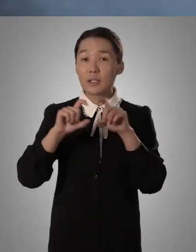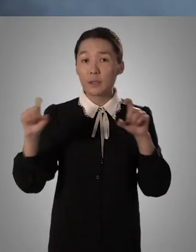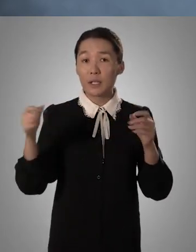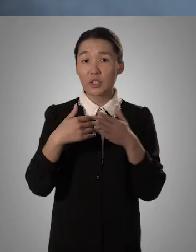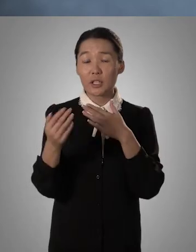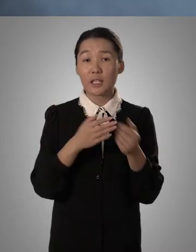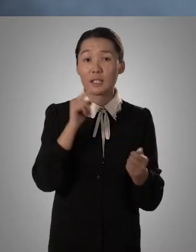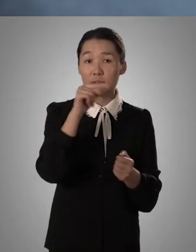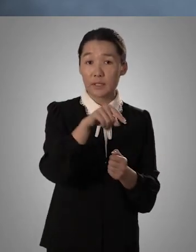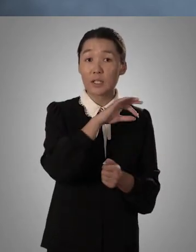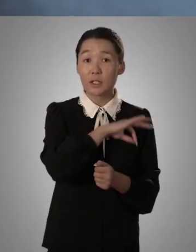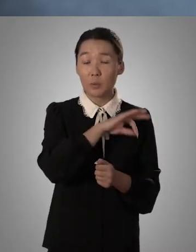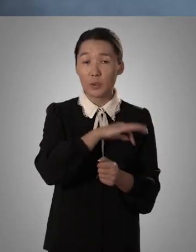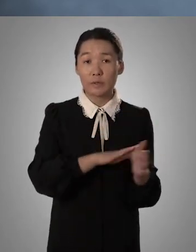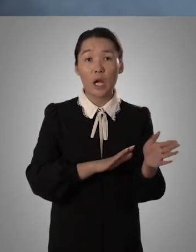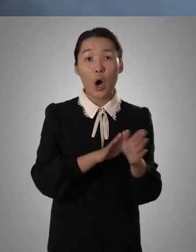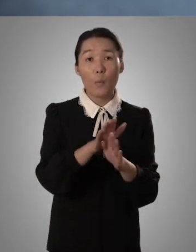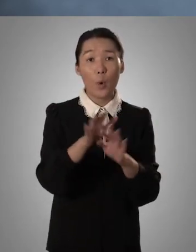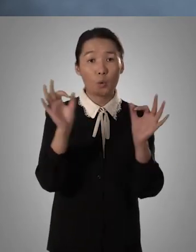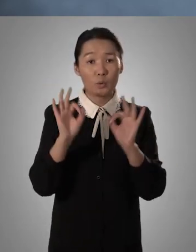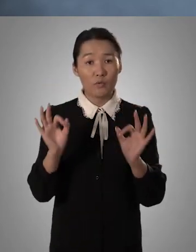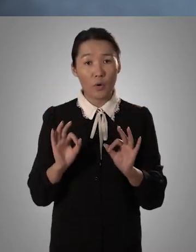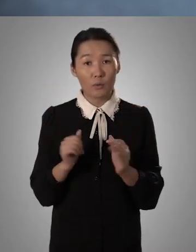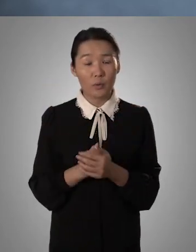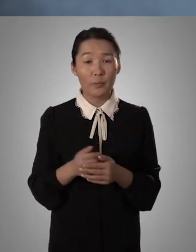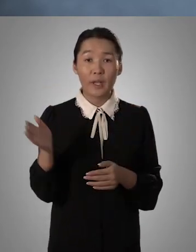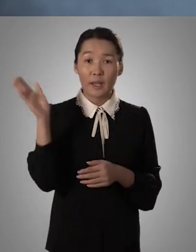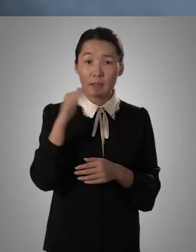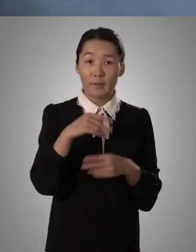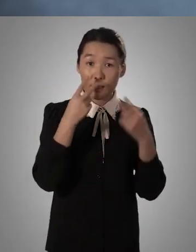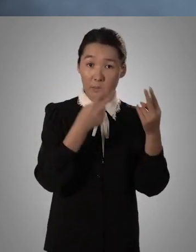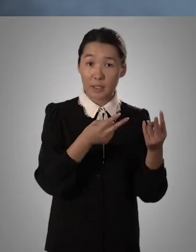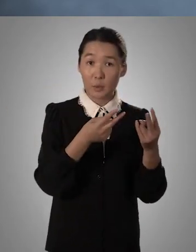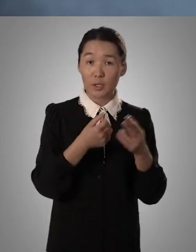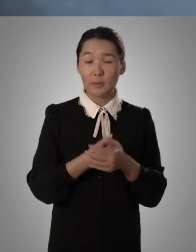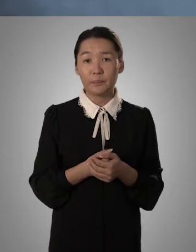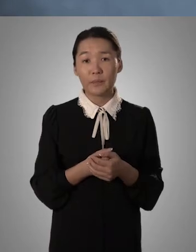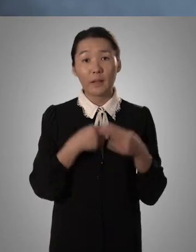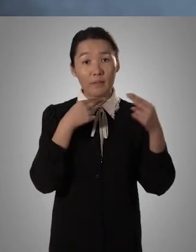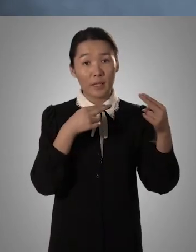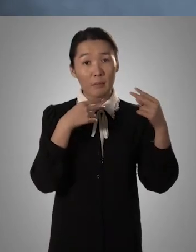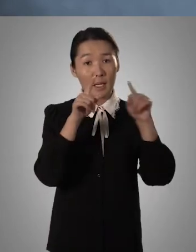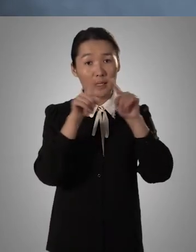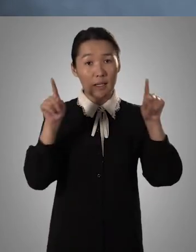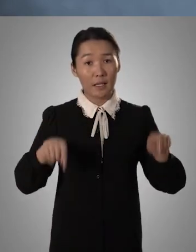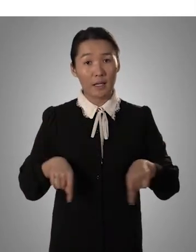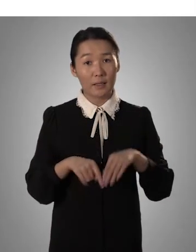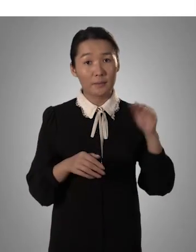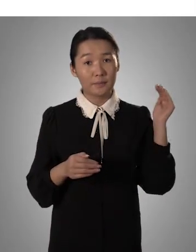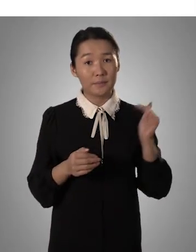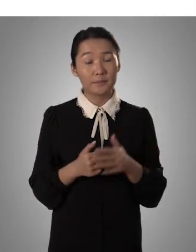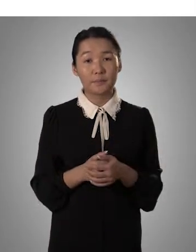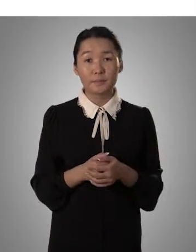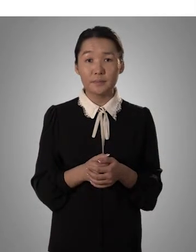них использовать полную форму давайте посмотрим внимание на экран